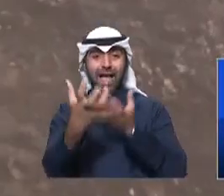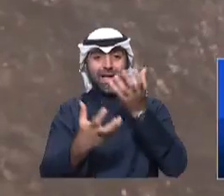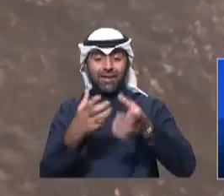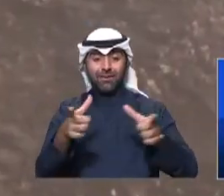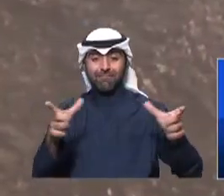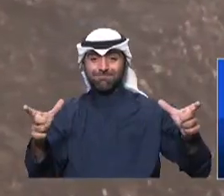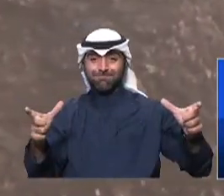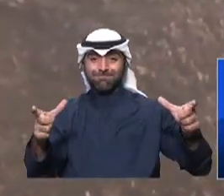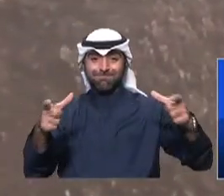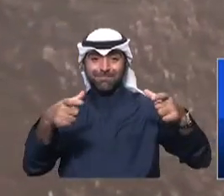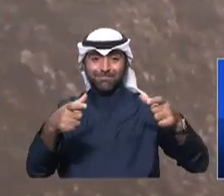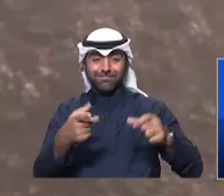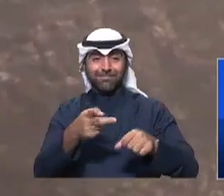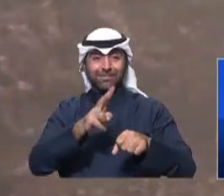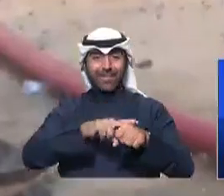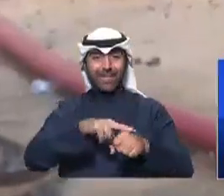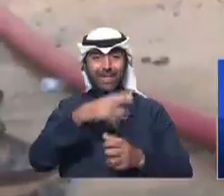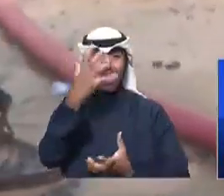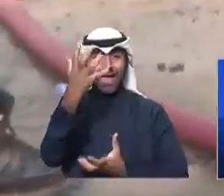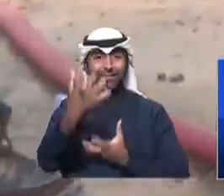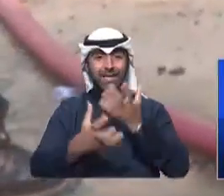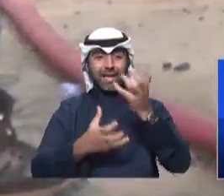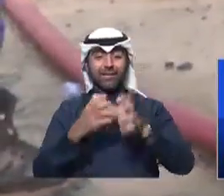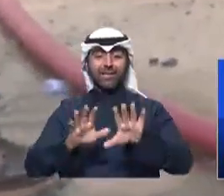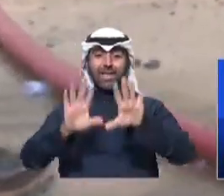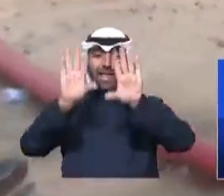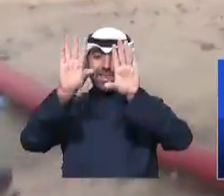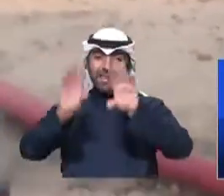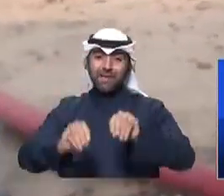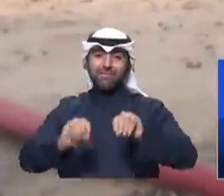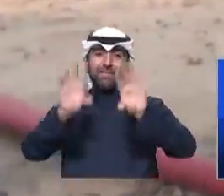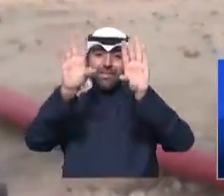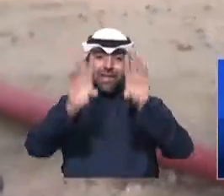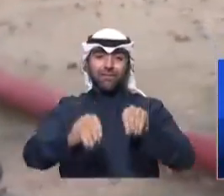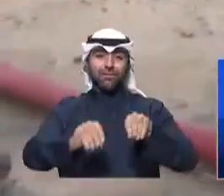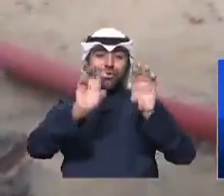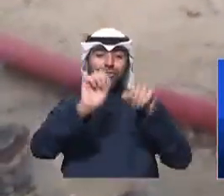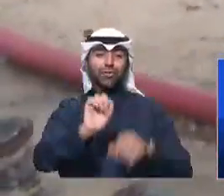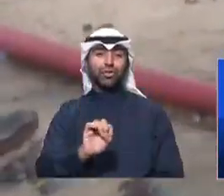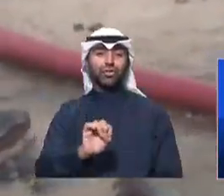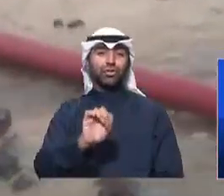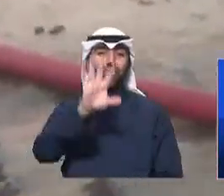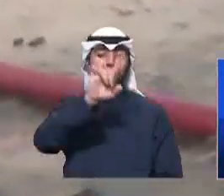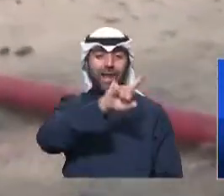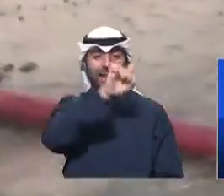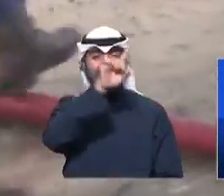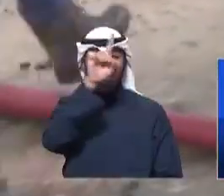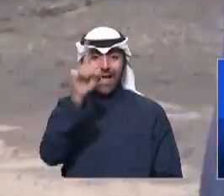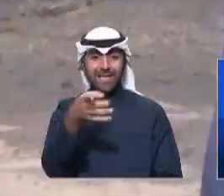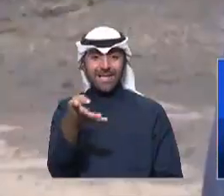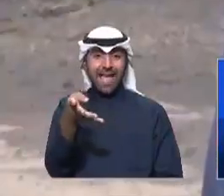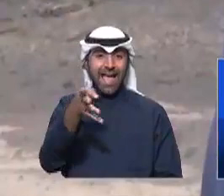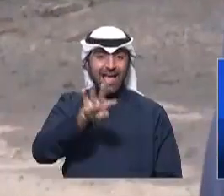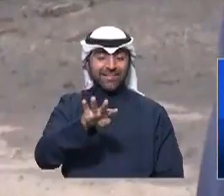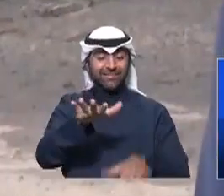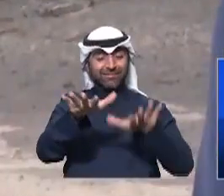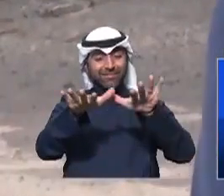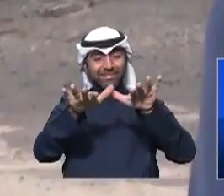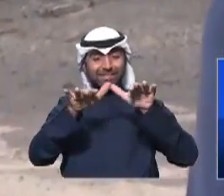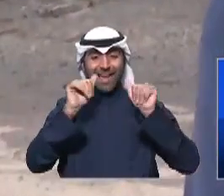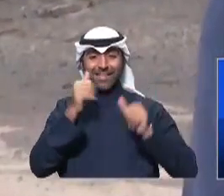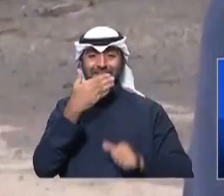وكثافة الدخان اللي موجودة والحرارة تم استدعاء 4 مراكز مكافحة ومركز الإسناد.